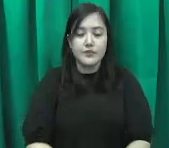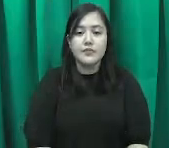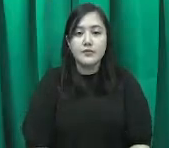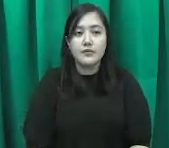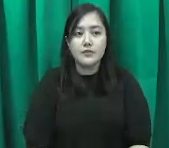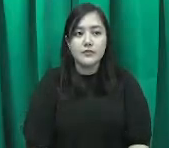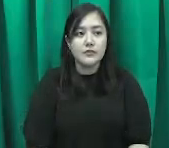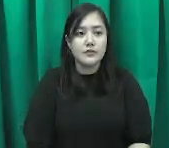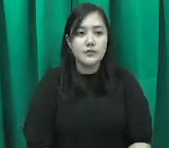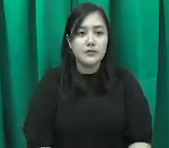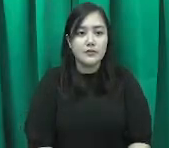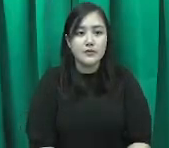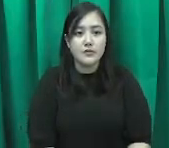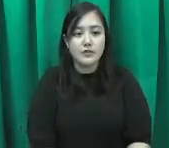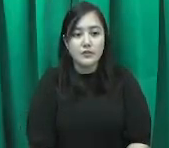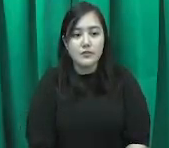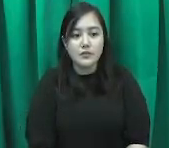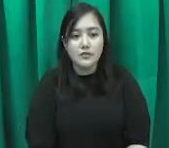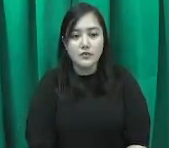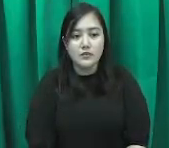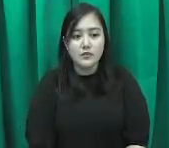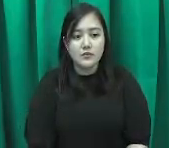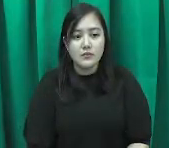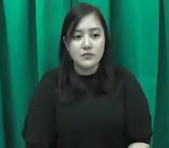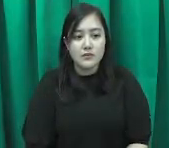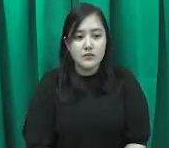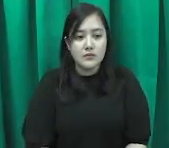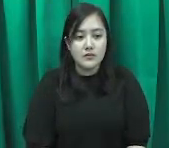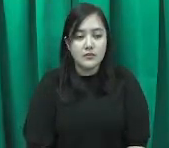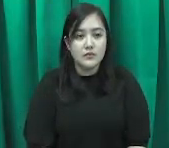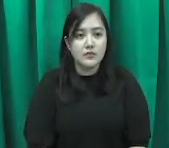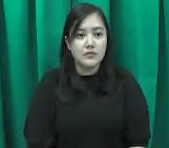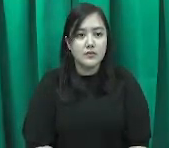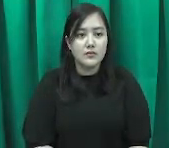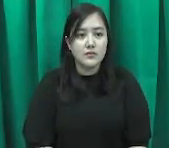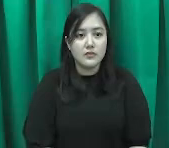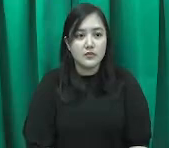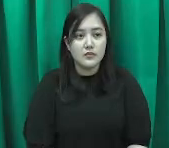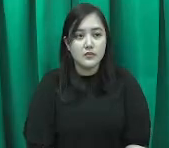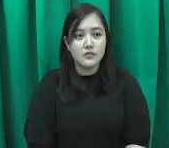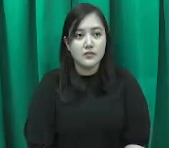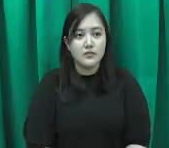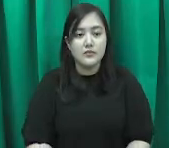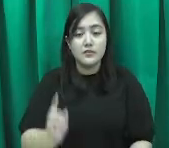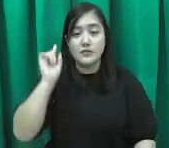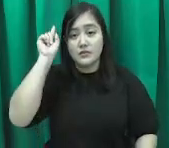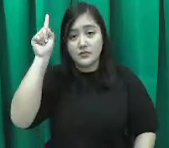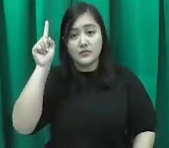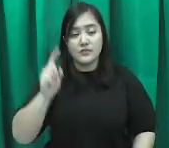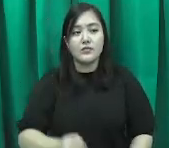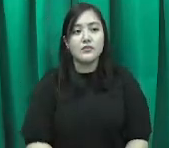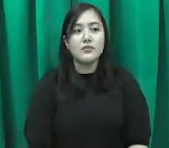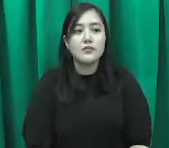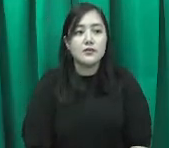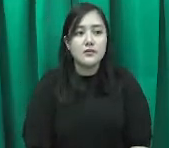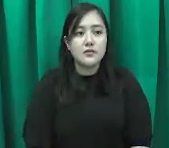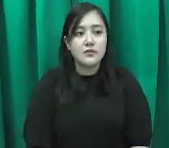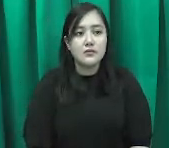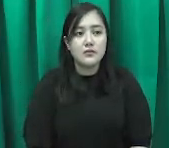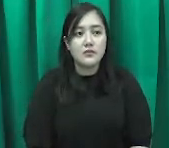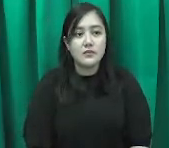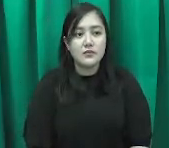mo babae. Yeah. So dapat na monitor mo rin. Actually, pag may mga lakad yung mga bata, kahit nasa malayo akong